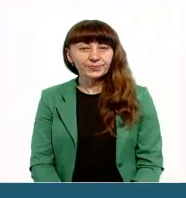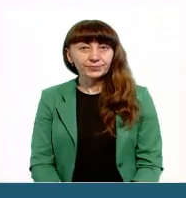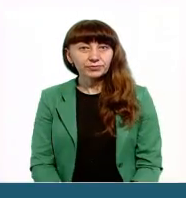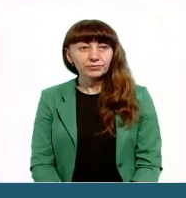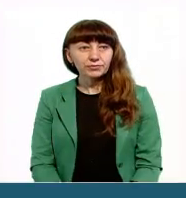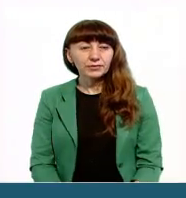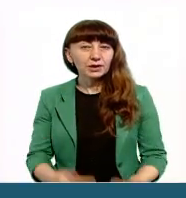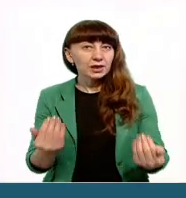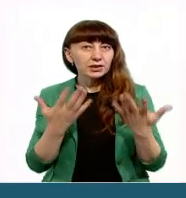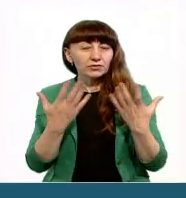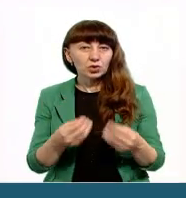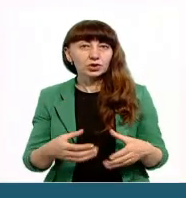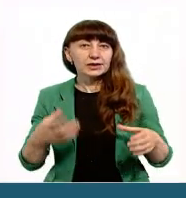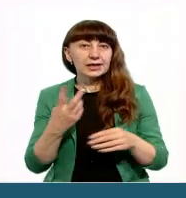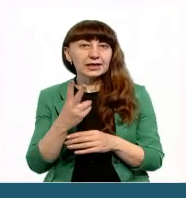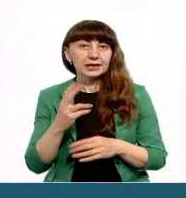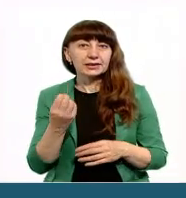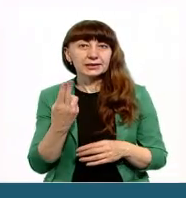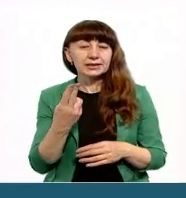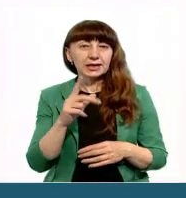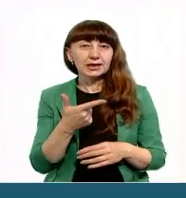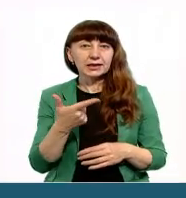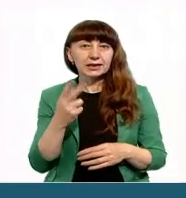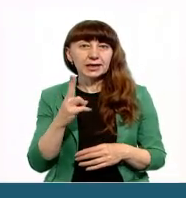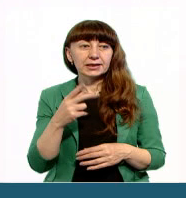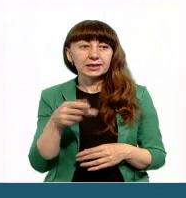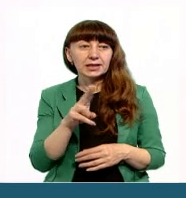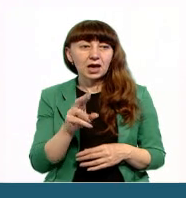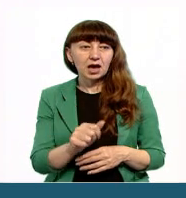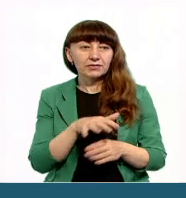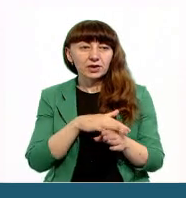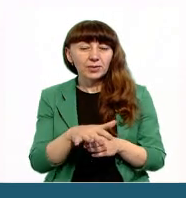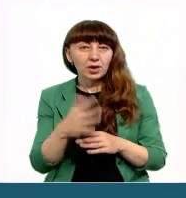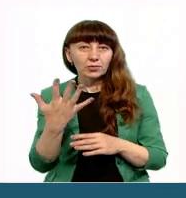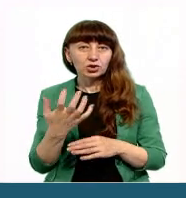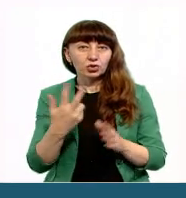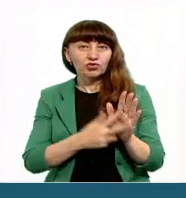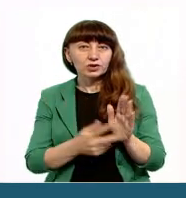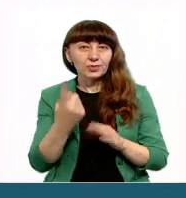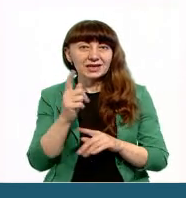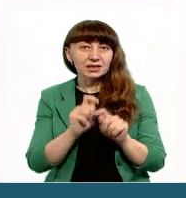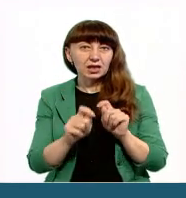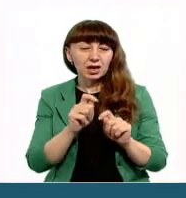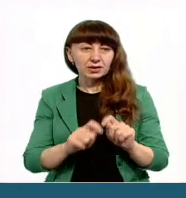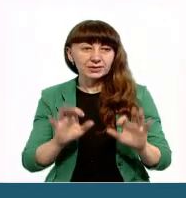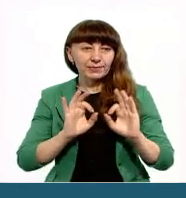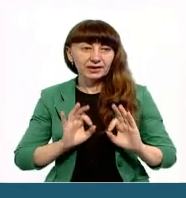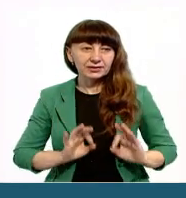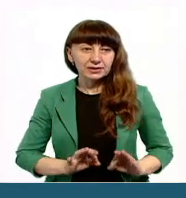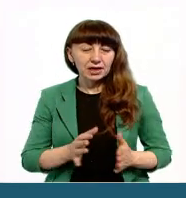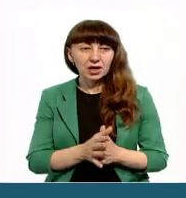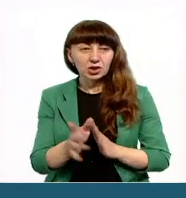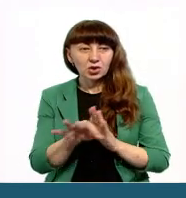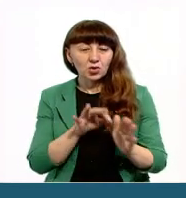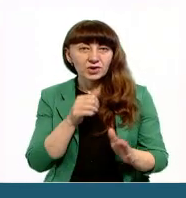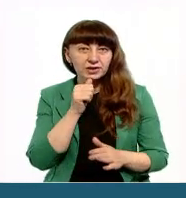На сегодняшний день филиалом НЦКД осуществлено 581 инспекция на объекты ремонтов,